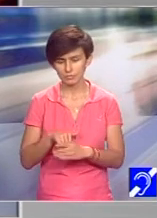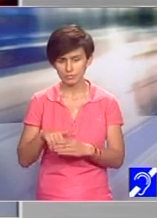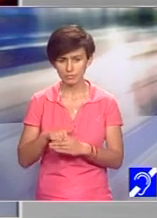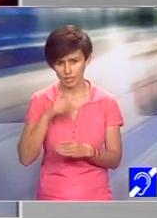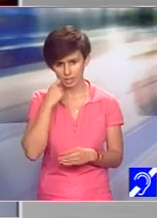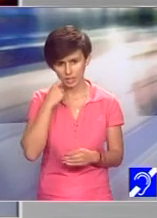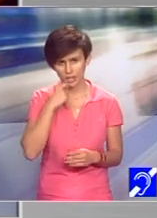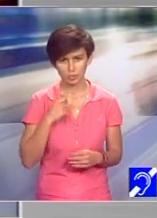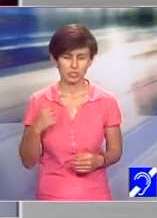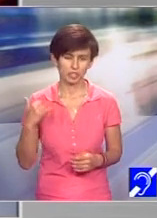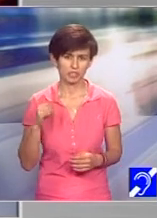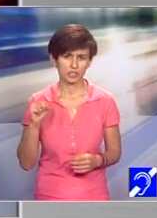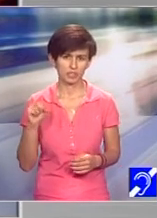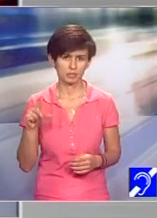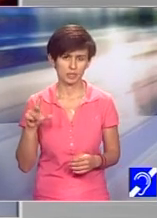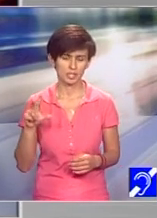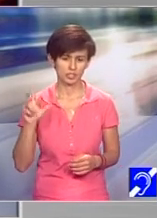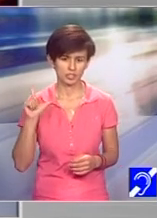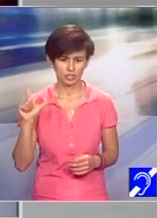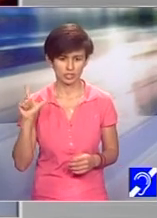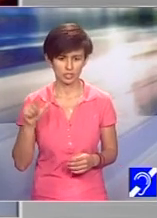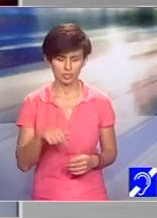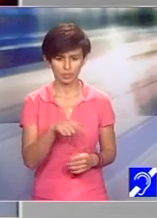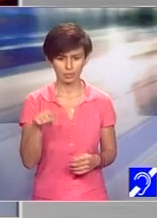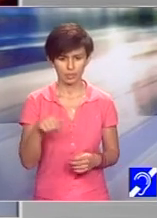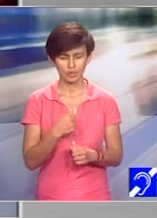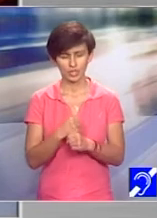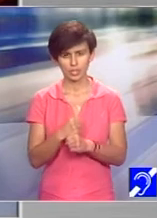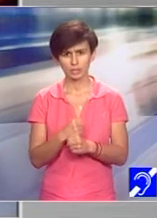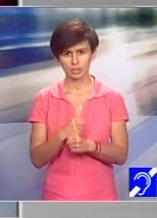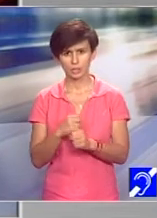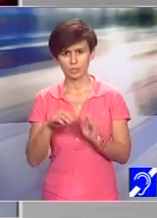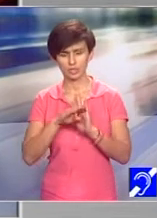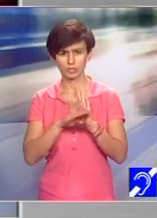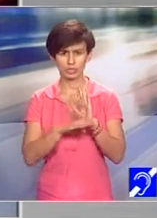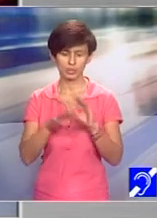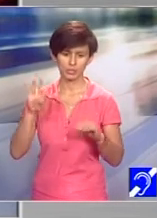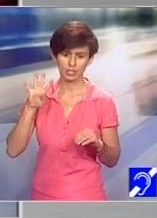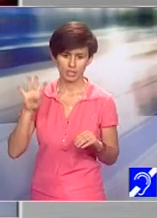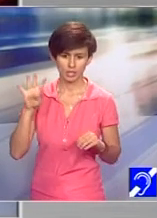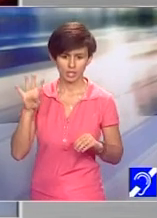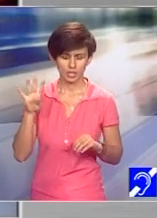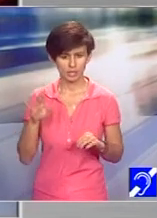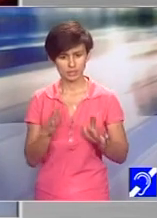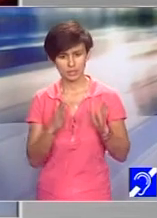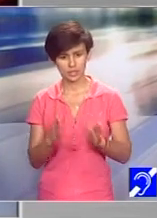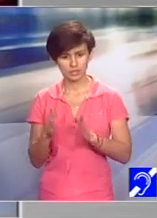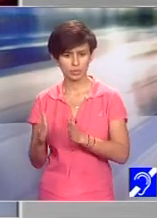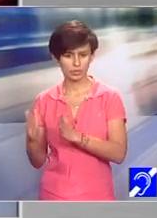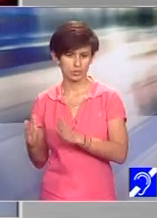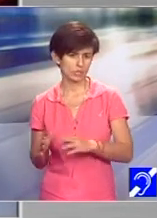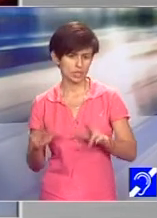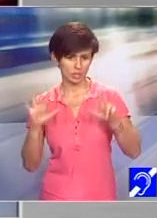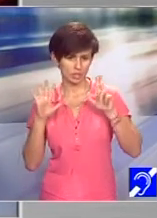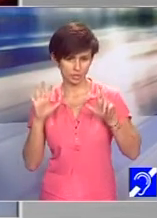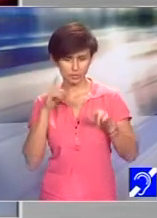ne-am fi descurcat. Noi lucram în program turnus, deci 4 ture, ca să vă zic așa. Erau 8 oameni pe tură,